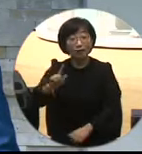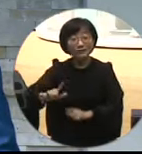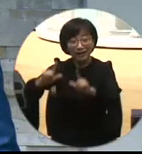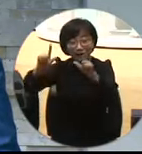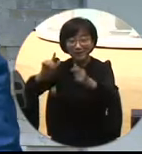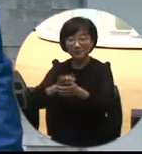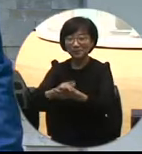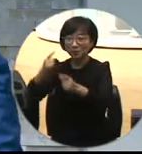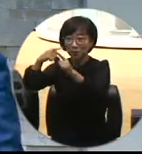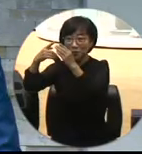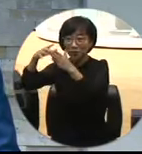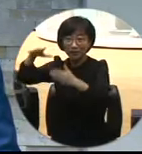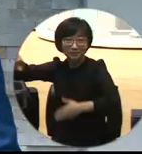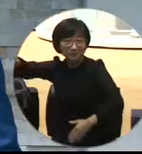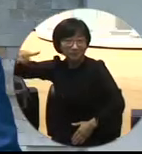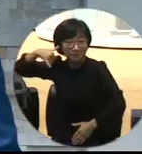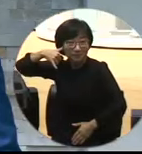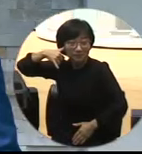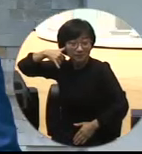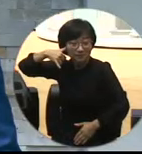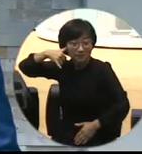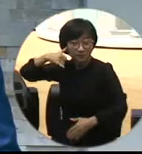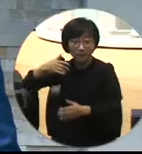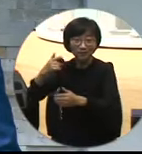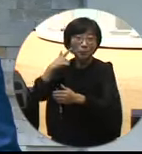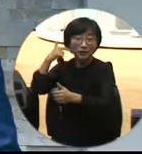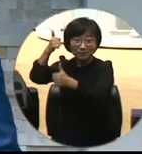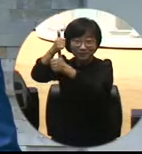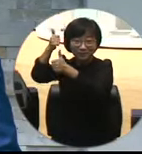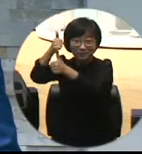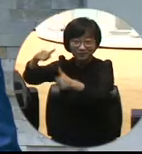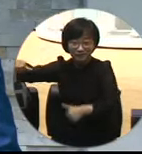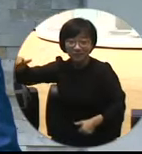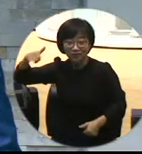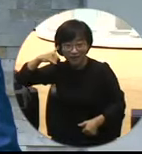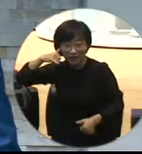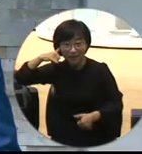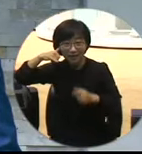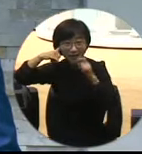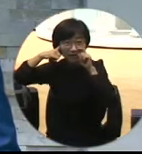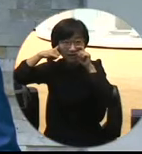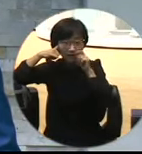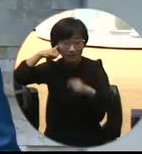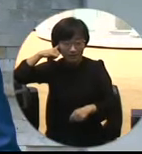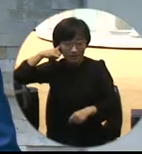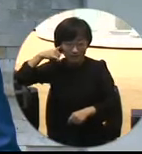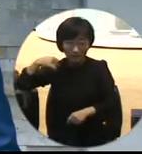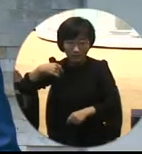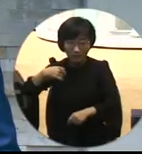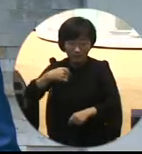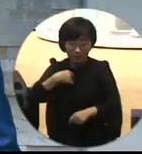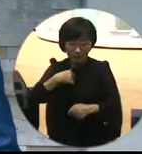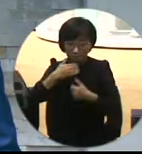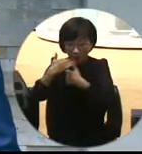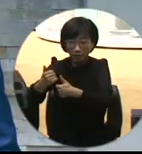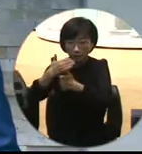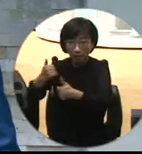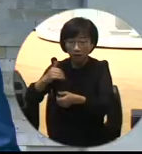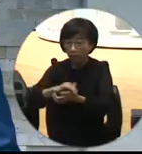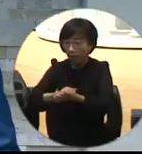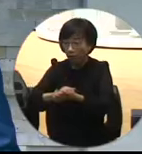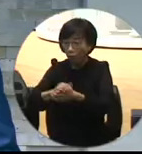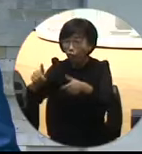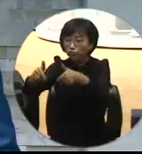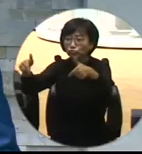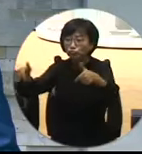왔어요. 행정목사가 지금 해운대 구역에 구역장이 안 왔는데 그 당시 집사입니다. 집사님 빨리 가서 가지고 구역 인도하래. 지금 사업하러